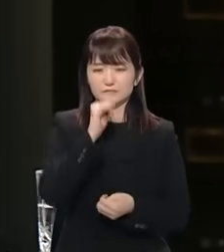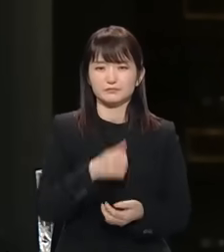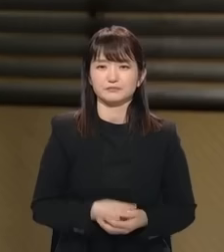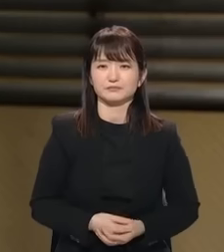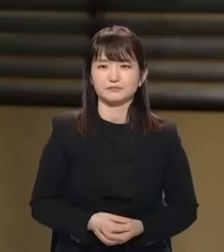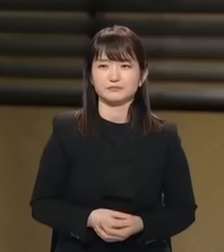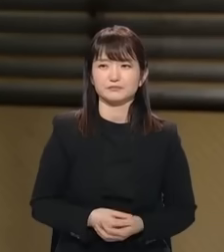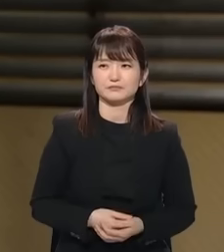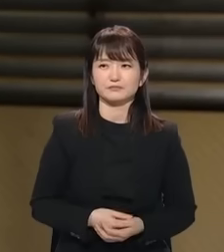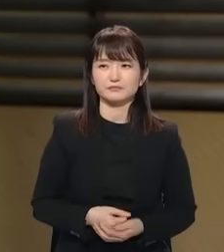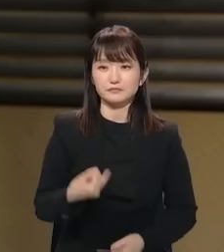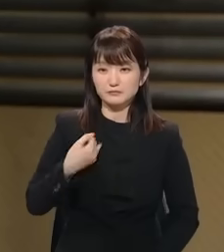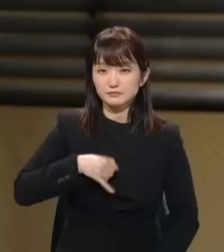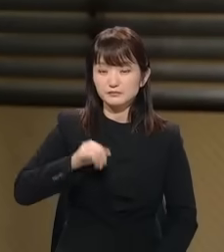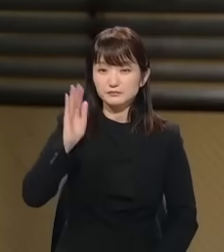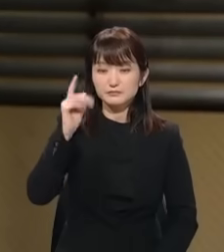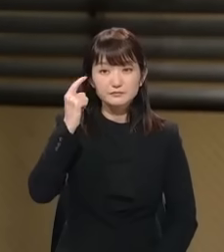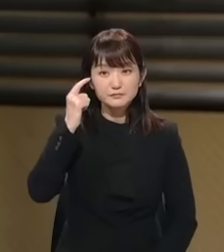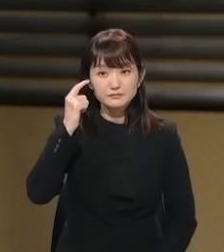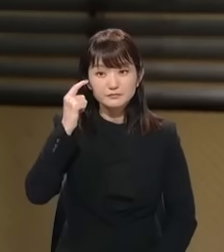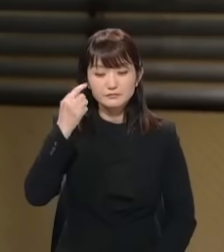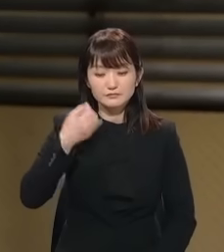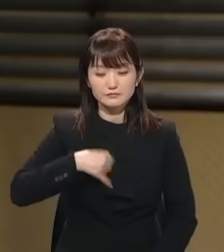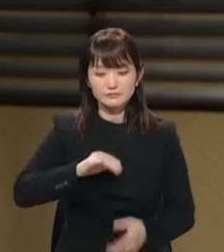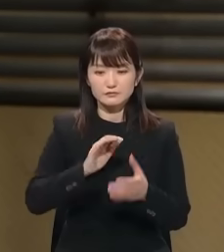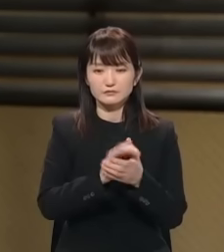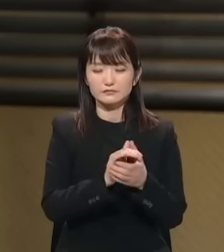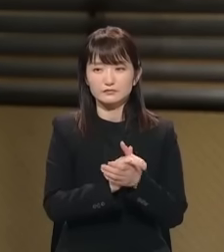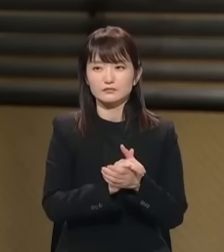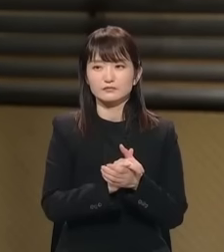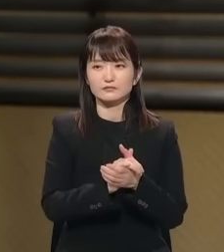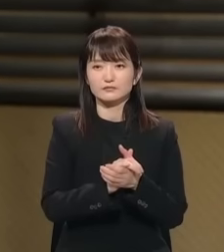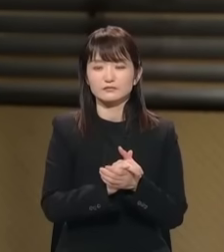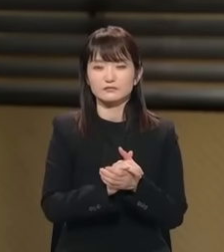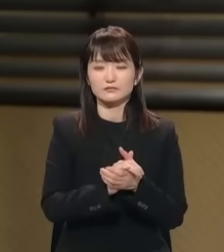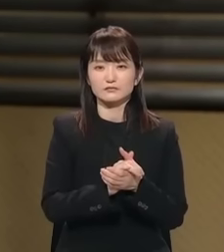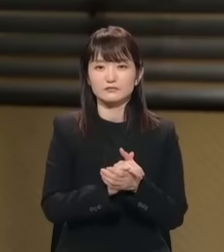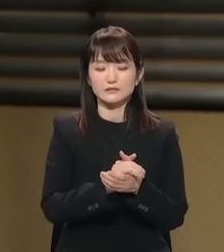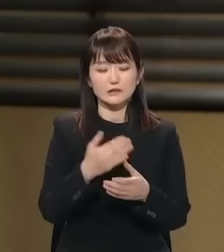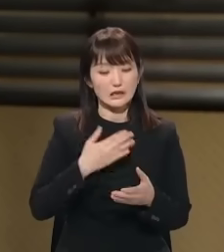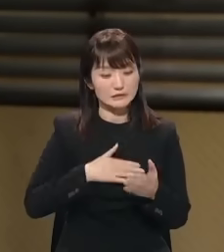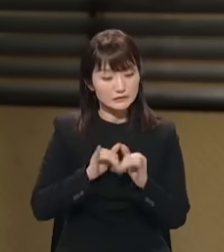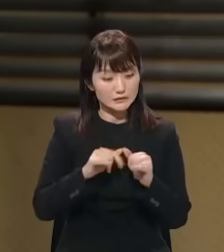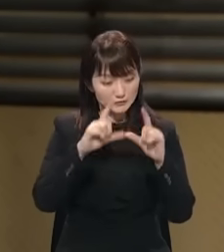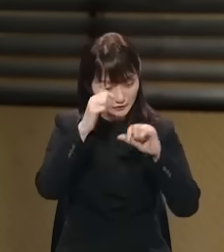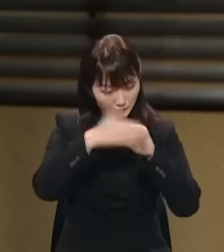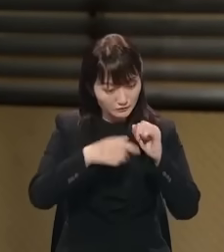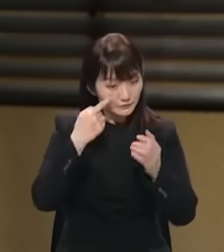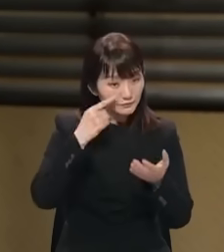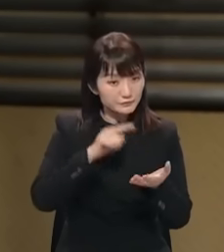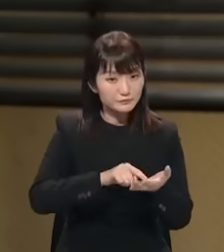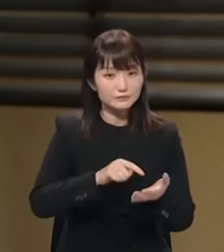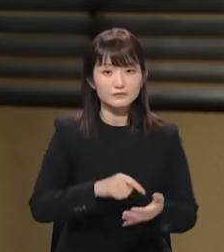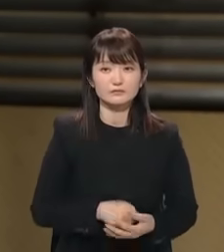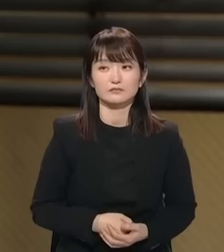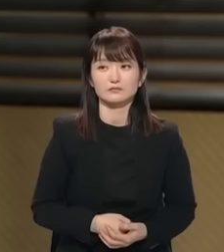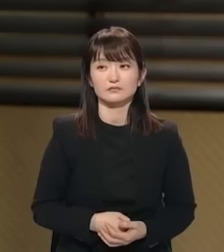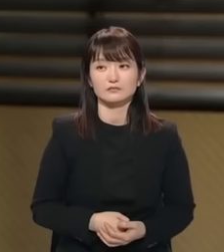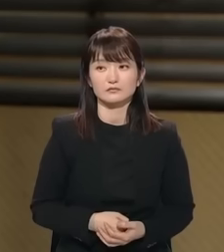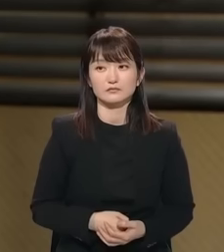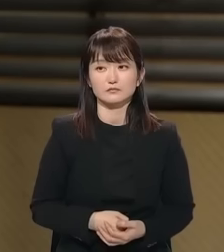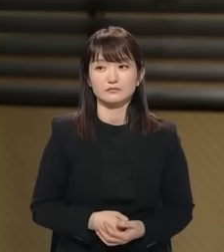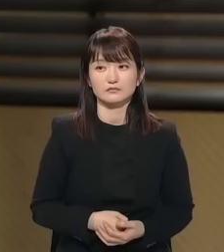딸 얘기 들어보면 딸 친구들도 딸이 아는 사람들 사진도 발견이 됐다고 합니다 그 뭐